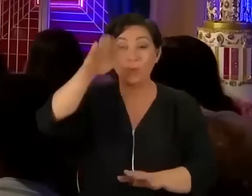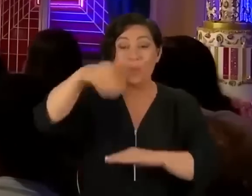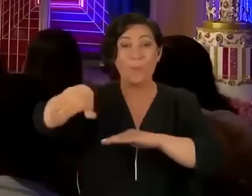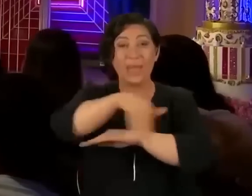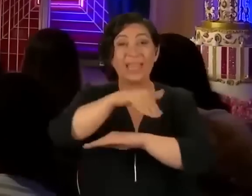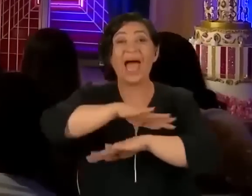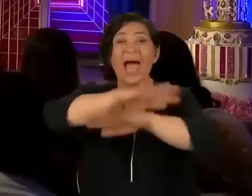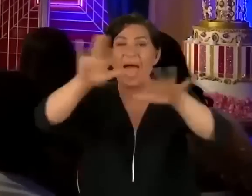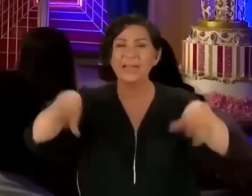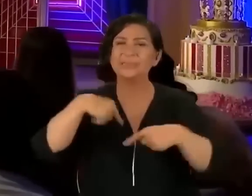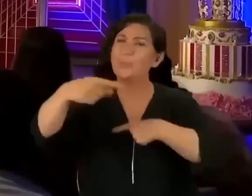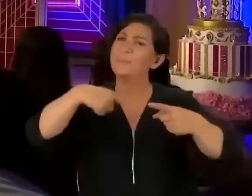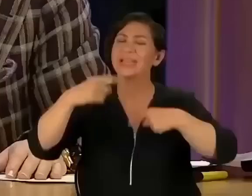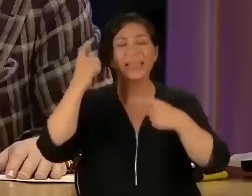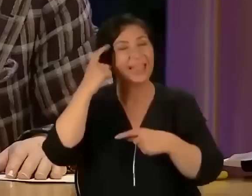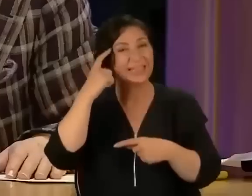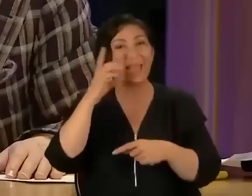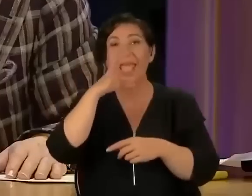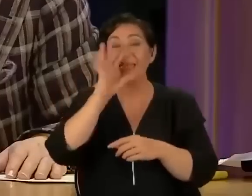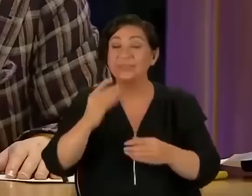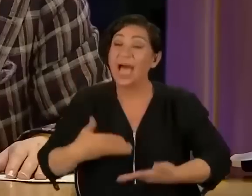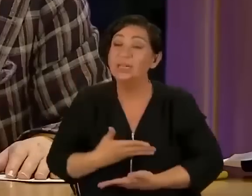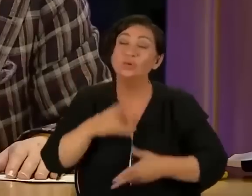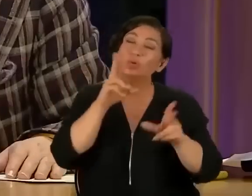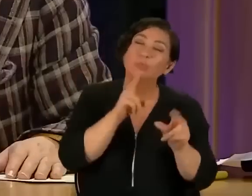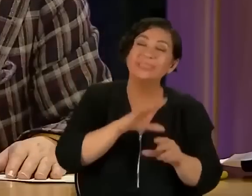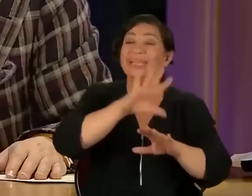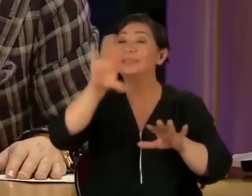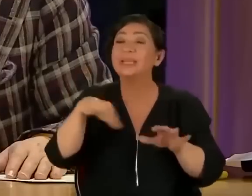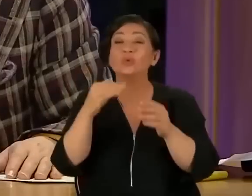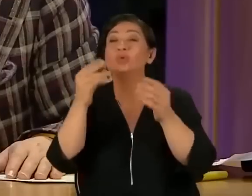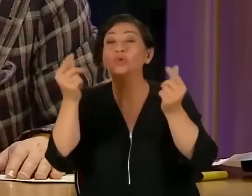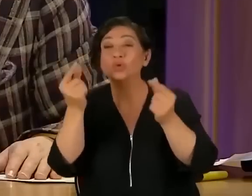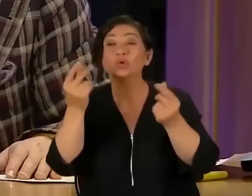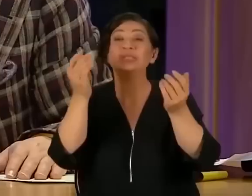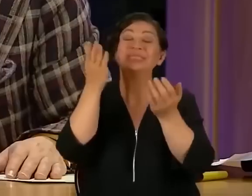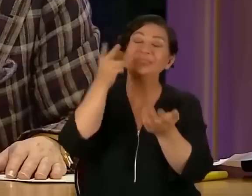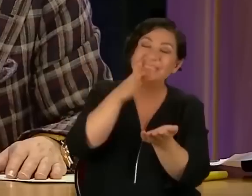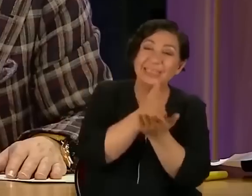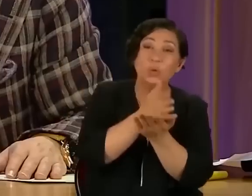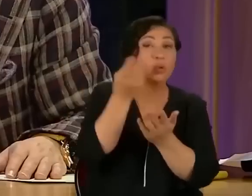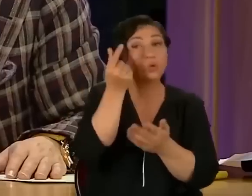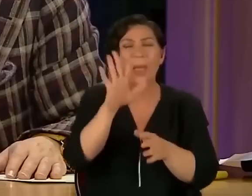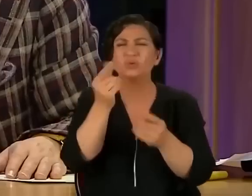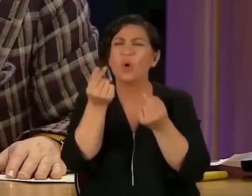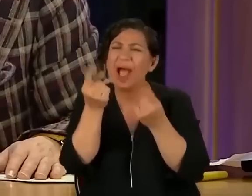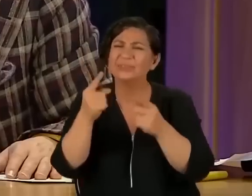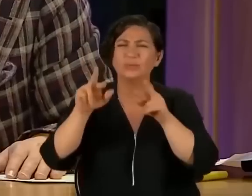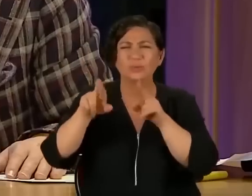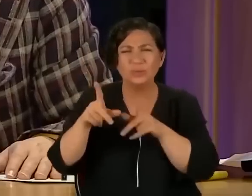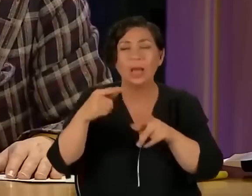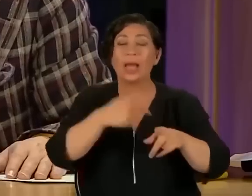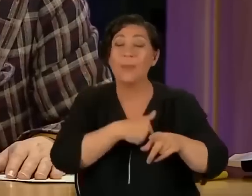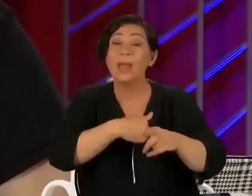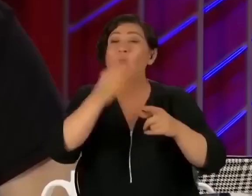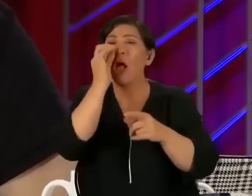mahallede herkes birbirini tanırdı. Kimse aç uyumaz, kimsenin düğünü, cenazesi unutulmazdı. Pek az küslük olur, kalpler